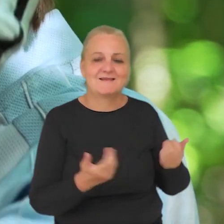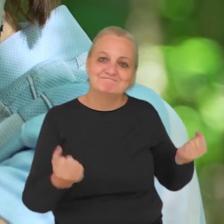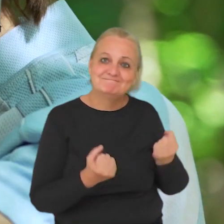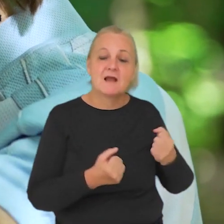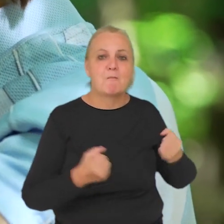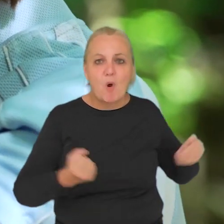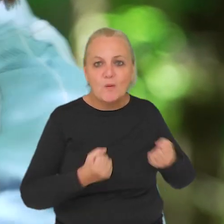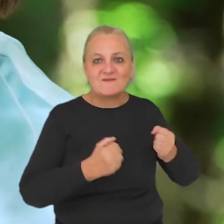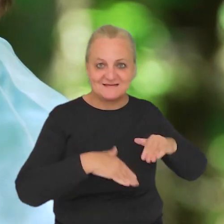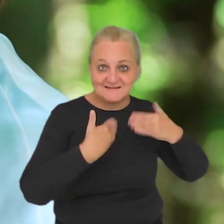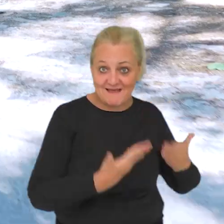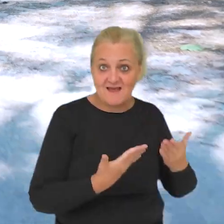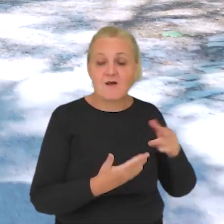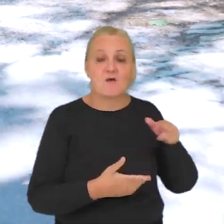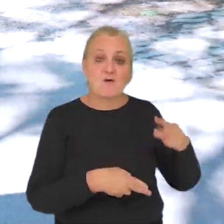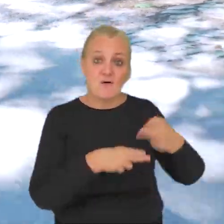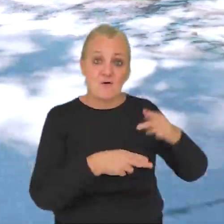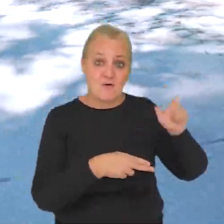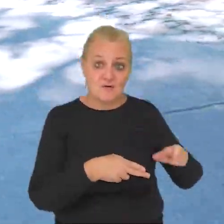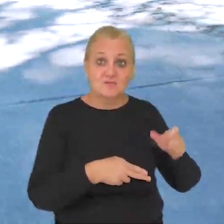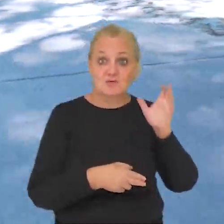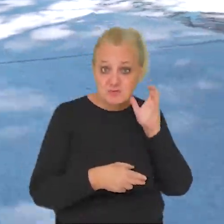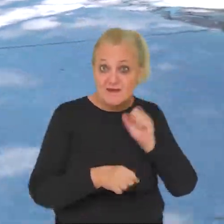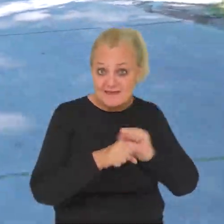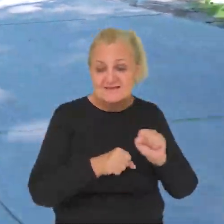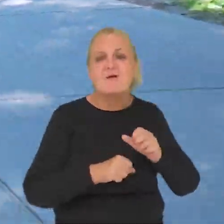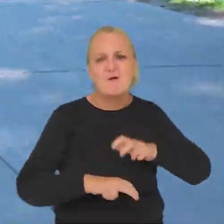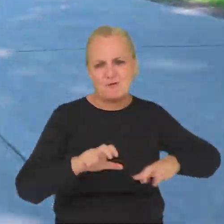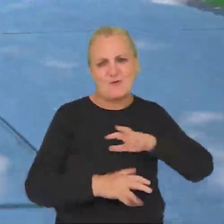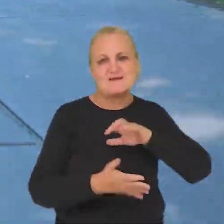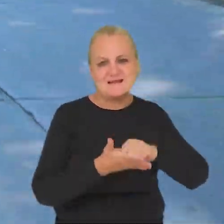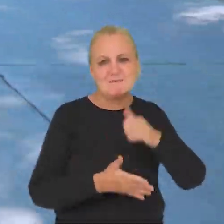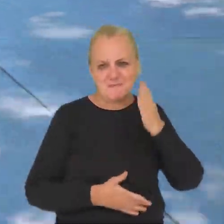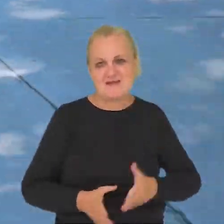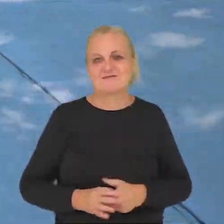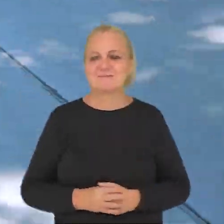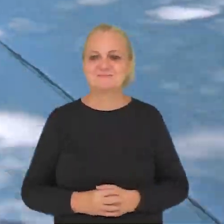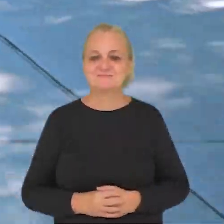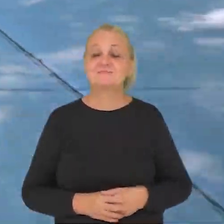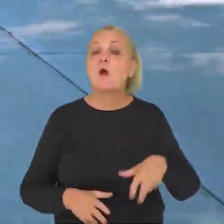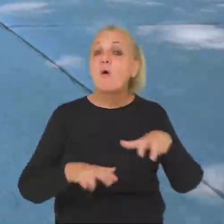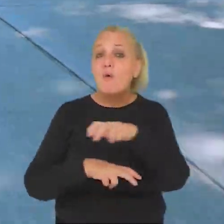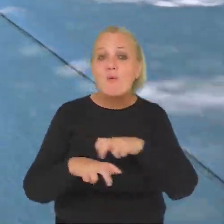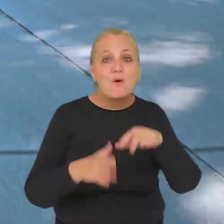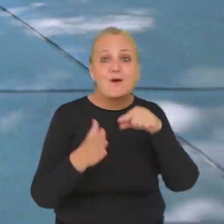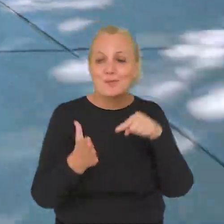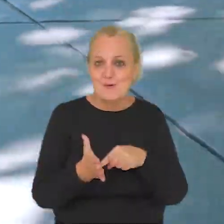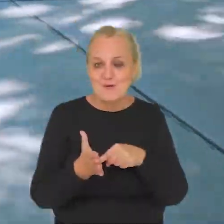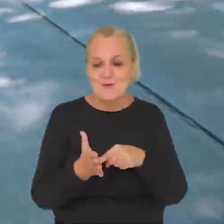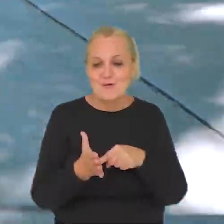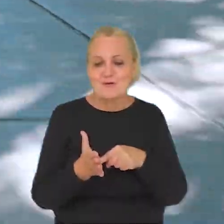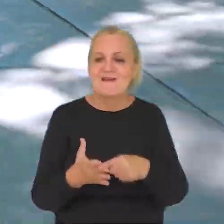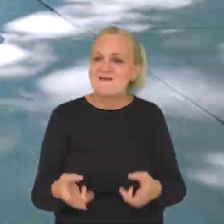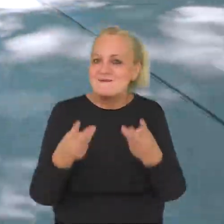pacjent słyszy tą zachętę, motywację, to zacznie się ruchem zajmować. Ruch to